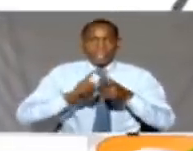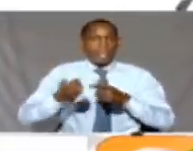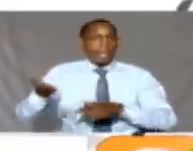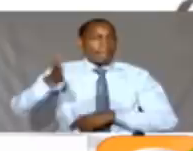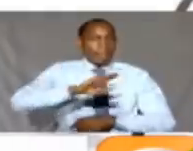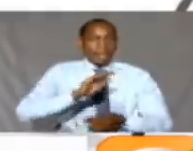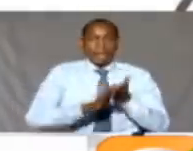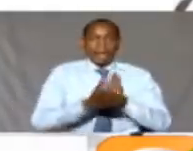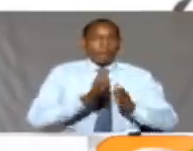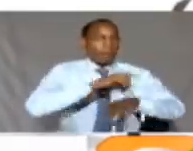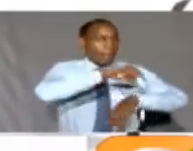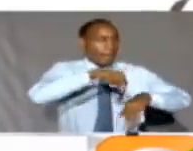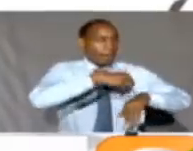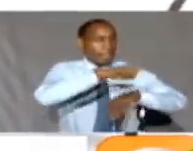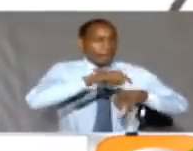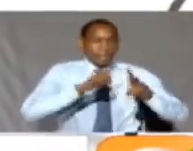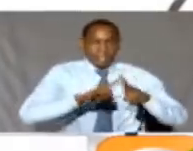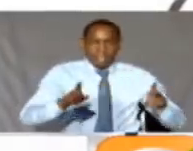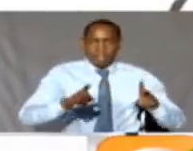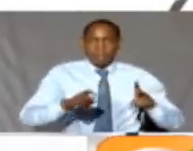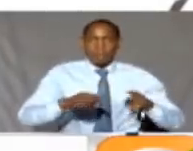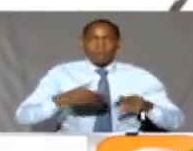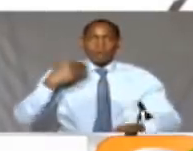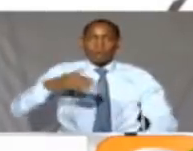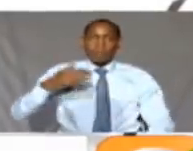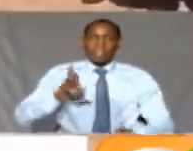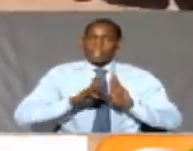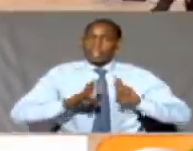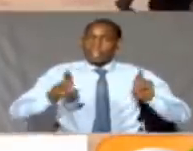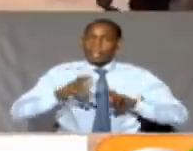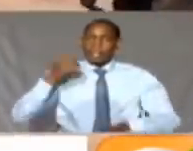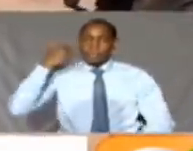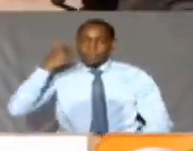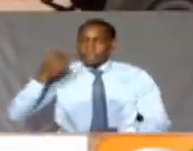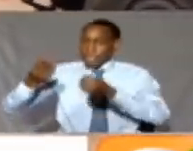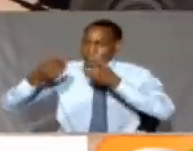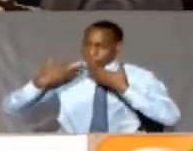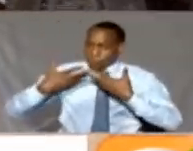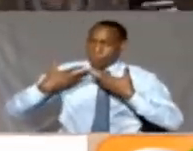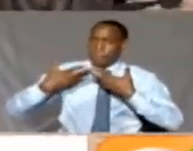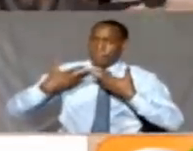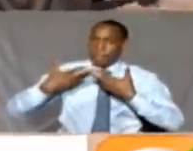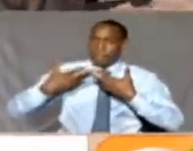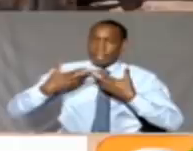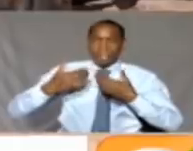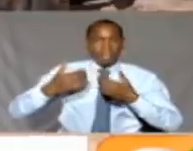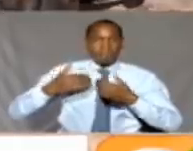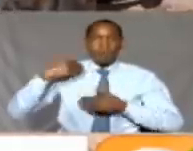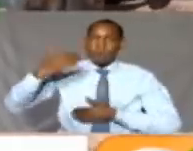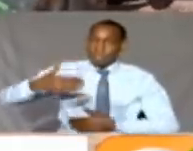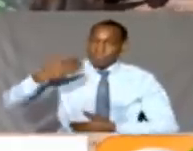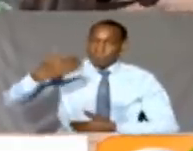na sina masaa kuingia. Mimi saa zote kuwa na simu mkononi, napigiwa simu saa zote,